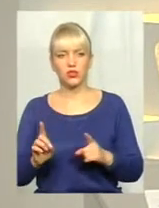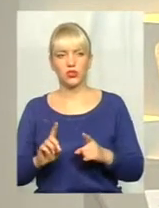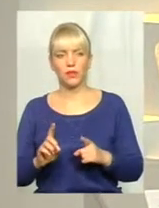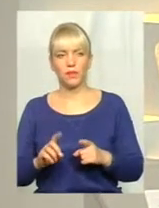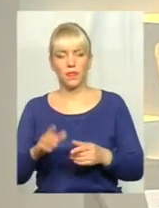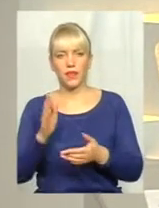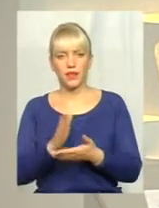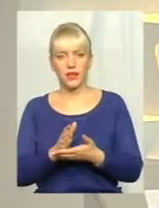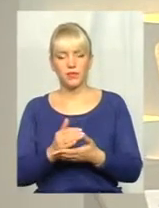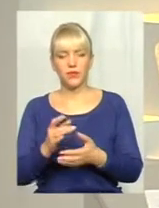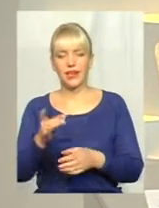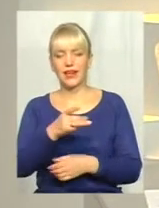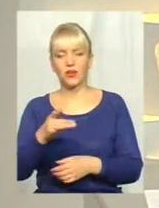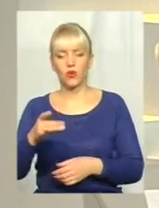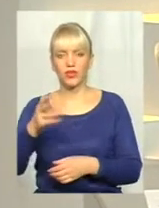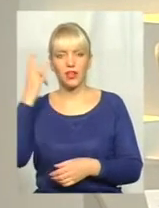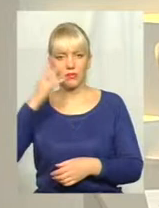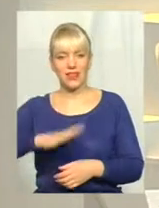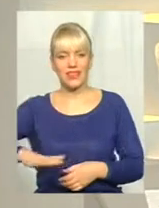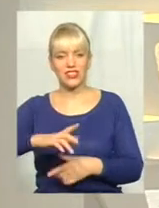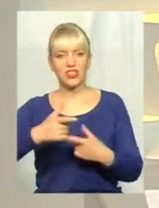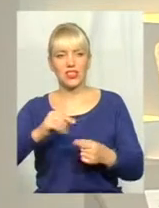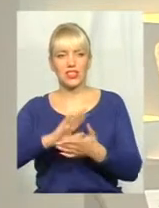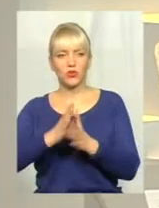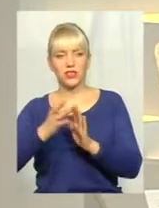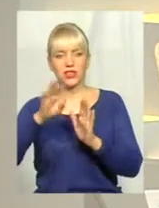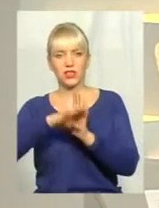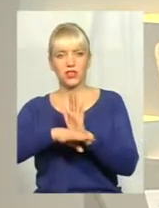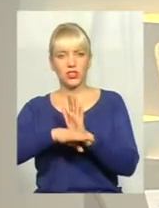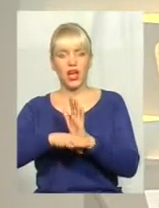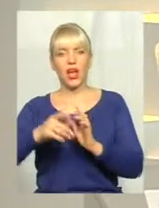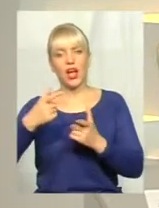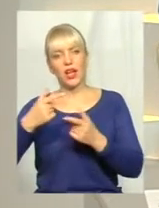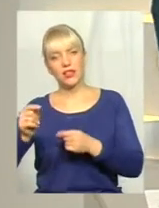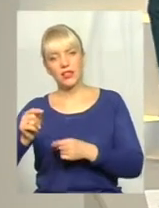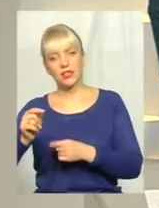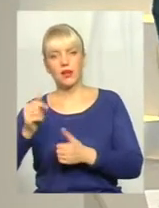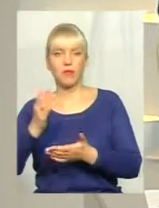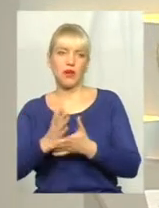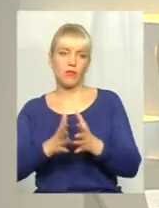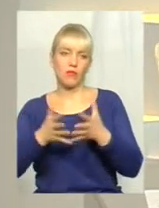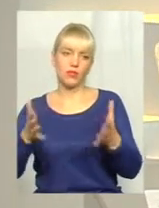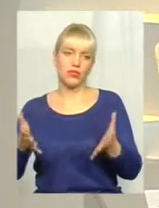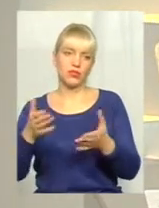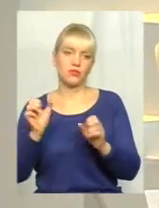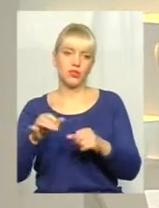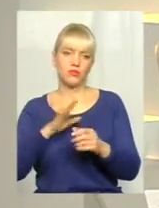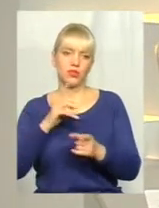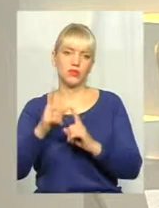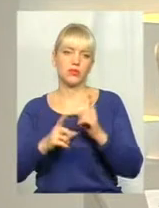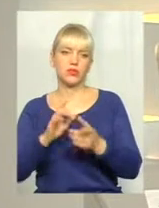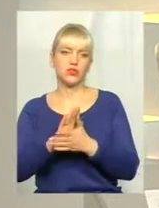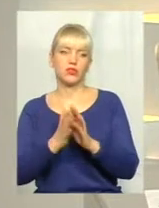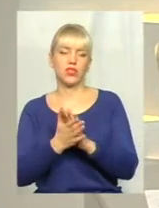є регіони Хмельниччини, де ситуація гірша, а десь маємо більшу, ну скажімо, змінилася ситуація,